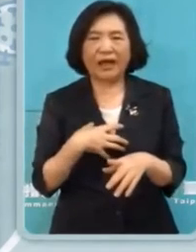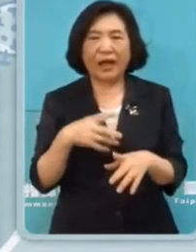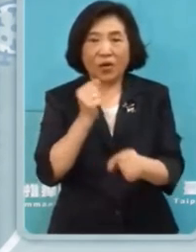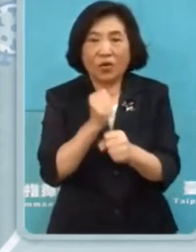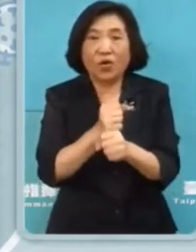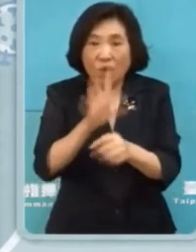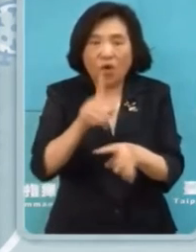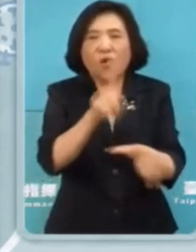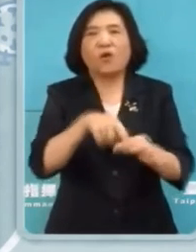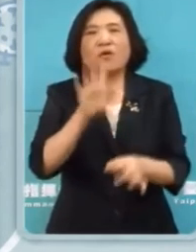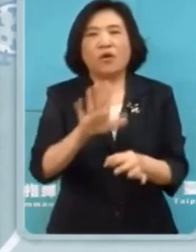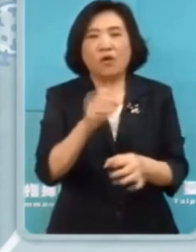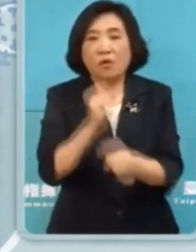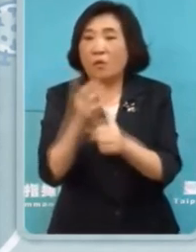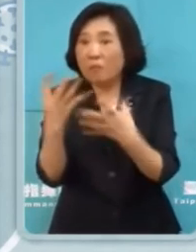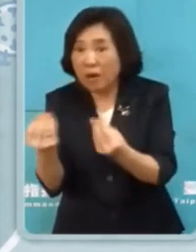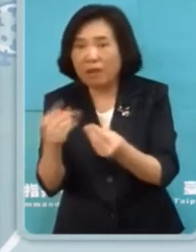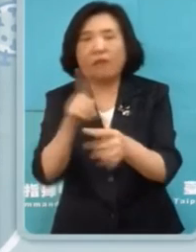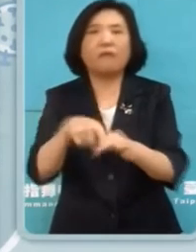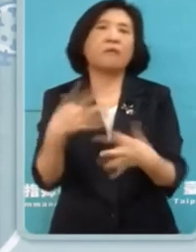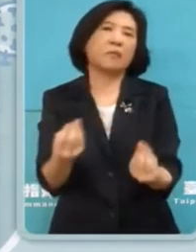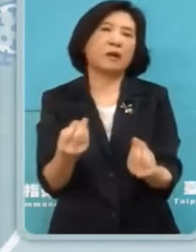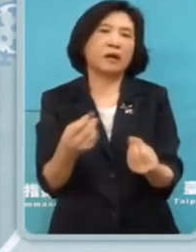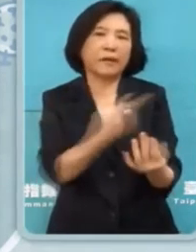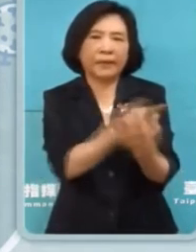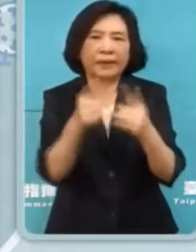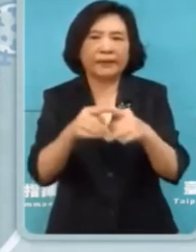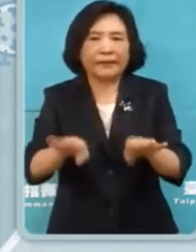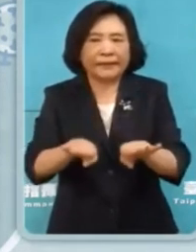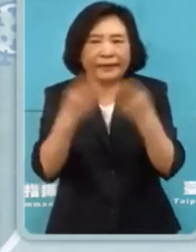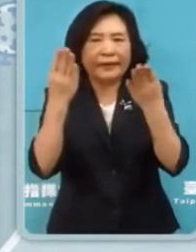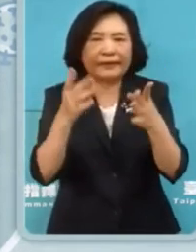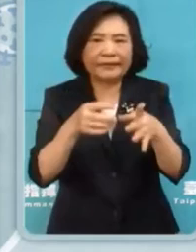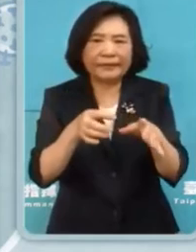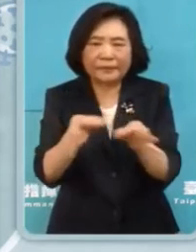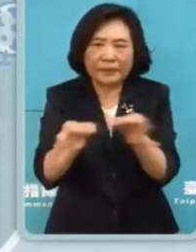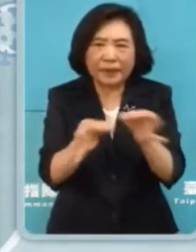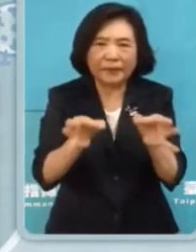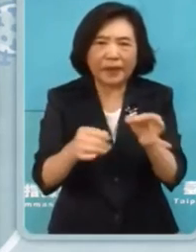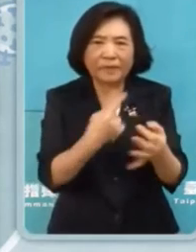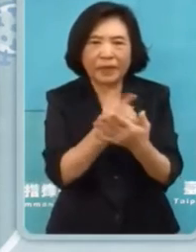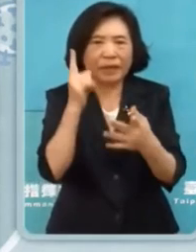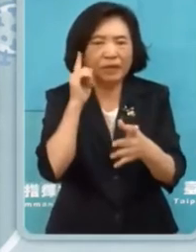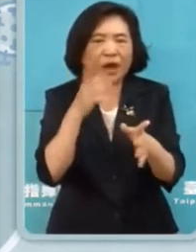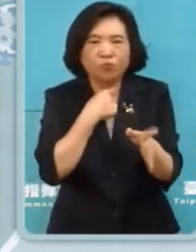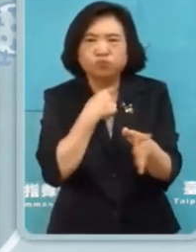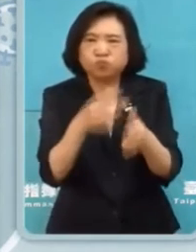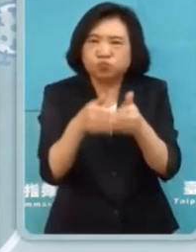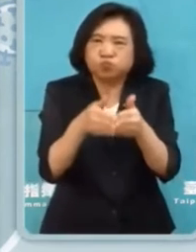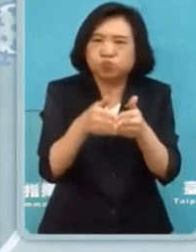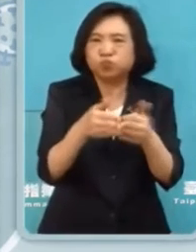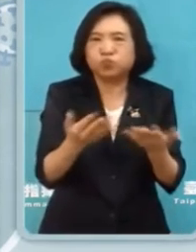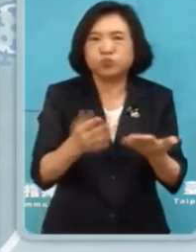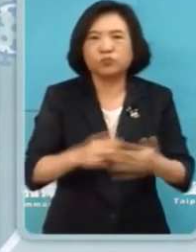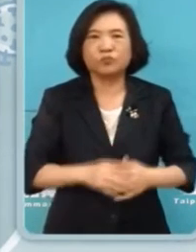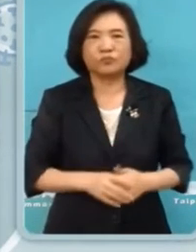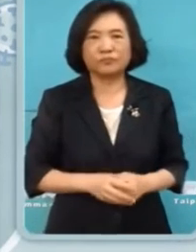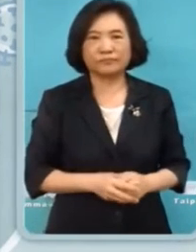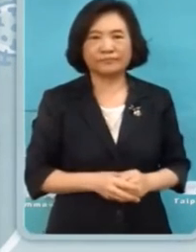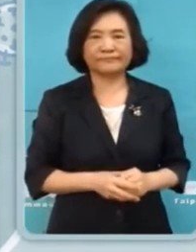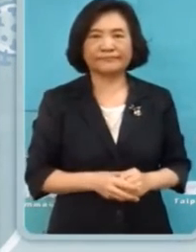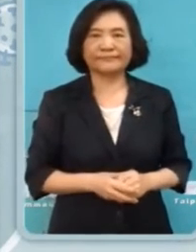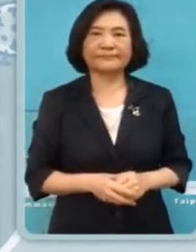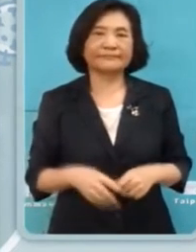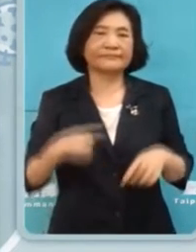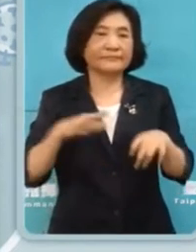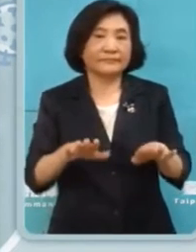没有做就没有收入，所以大家也是很珍惜可以重新开工的这种机会，你知道也